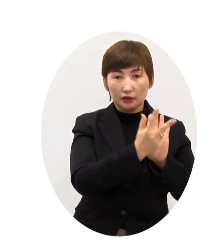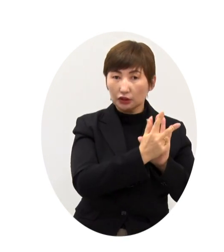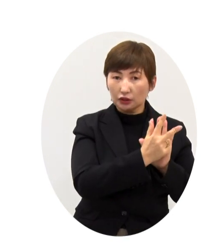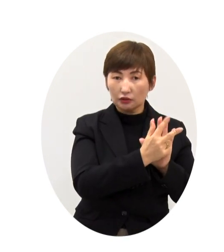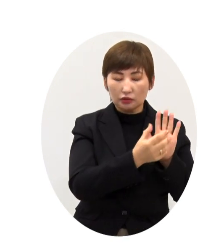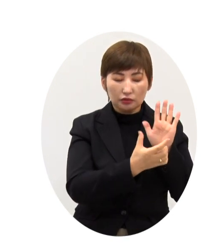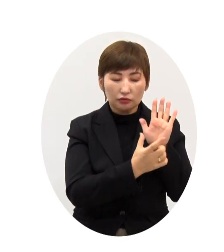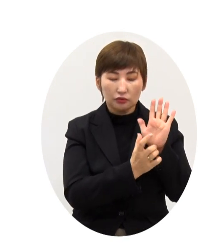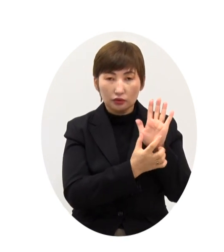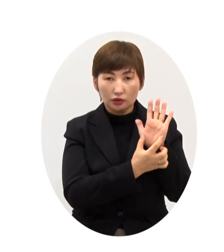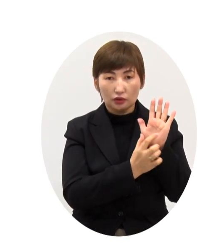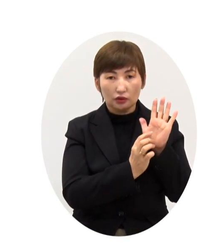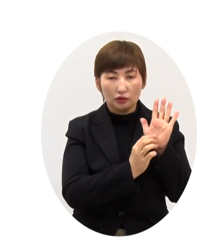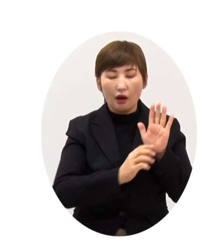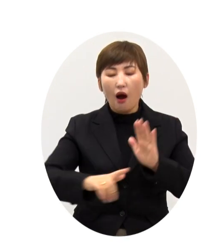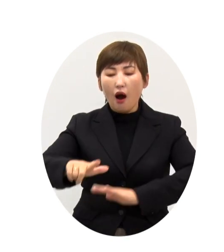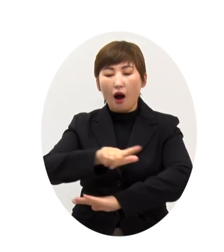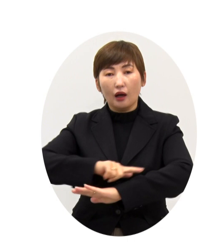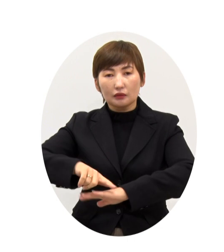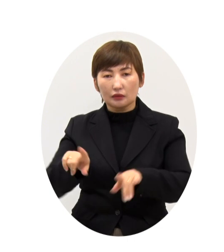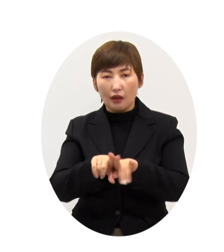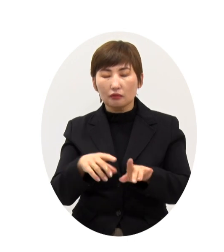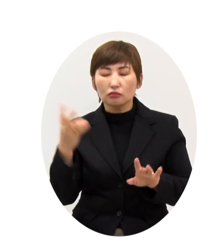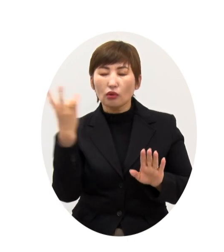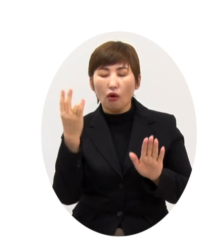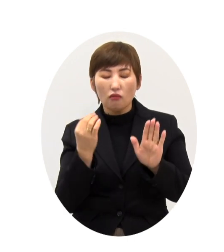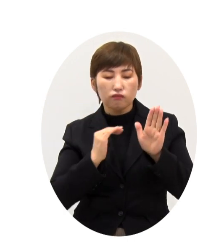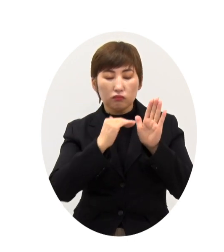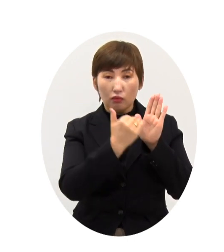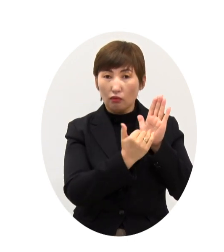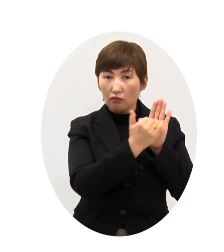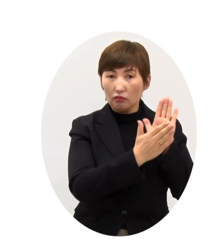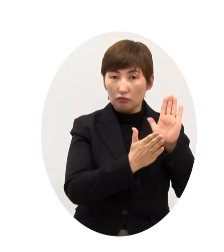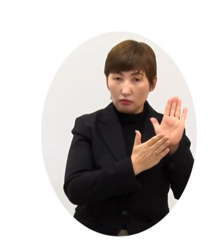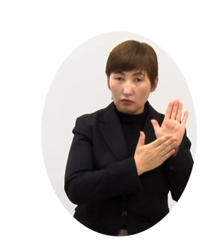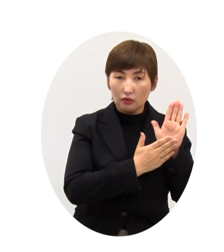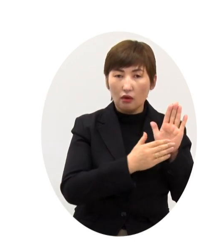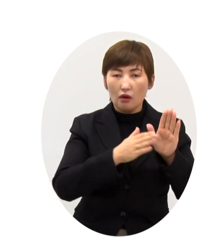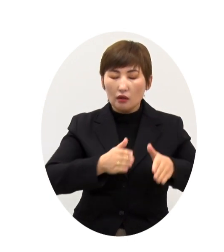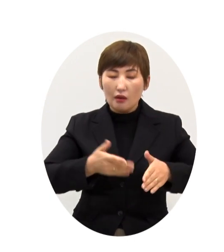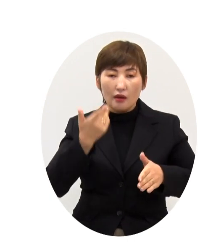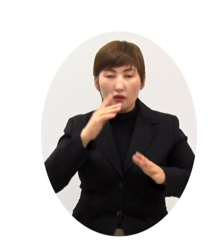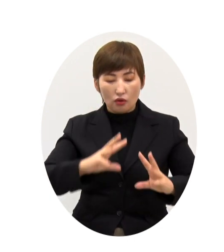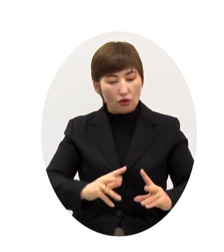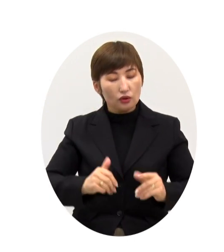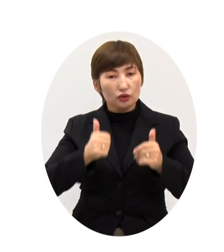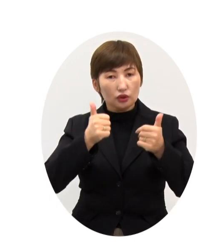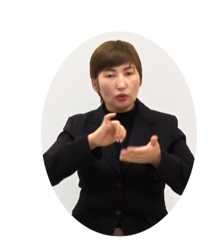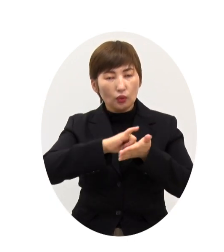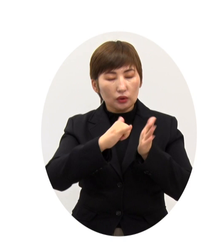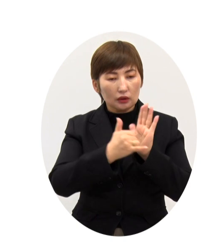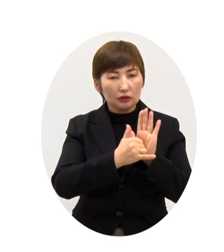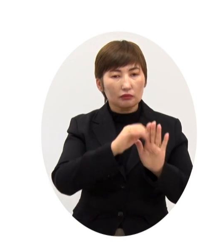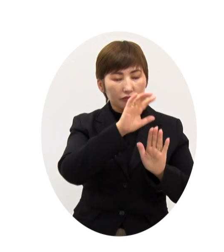эрдэн доод хэсэгт их газрыг төлөөлсөн ногоон өнгийн уулан хээ ашид дэвчхийн үлзий хутаг